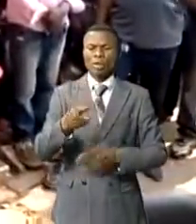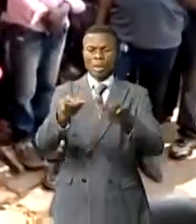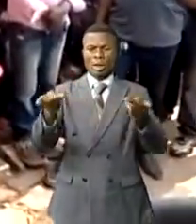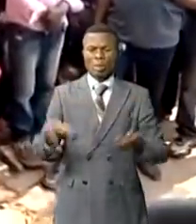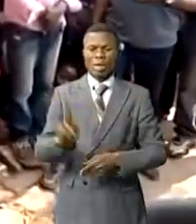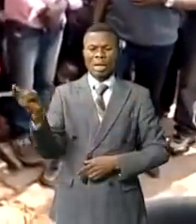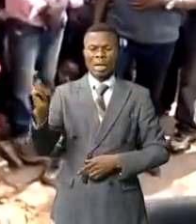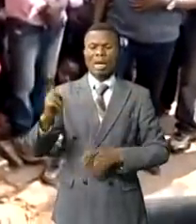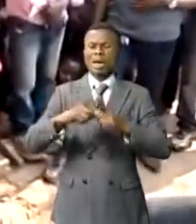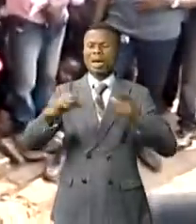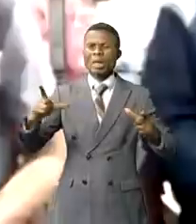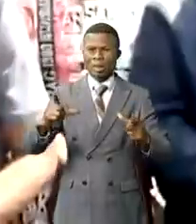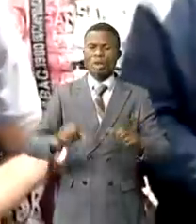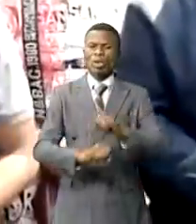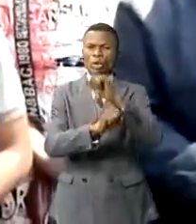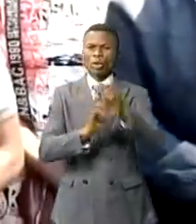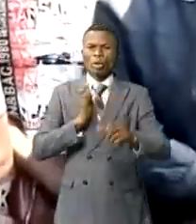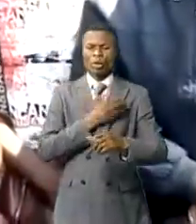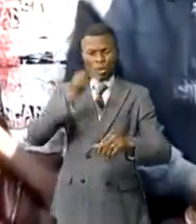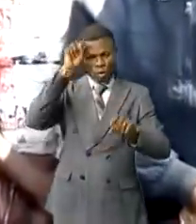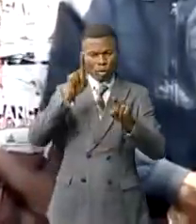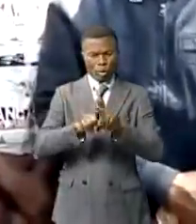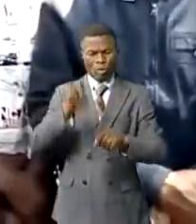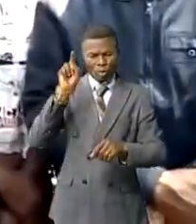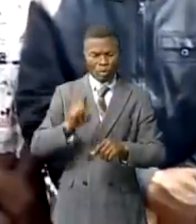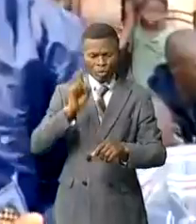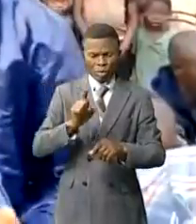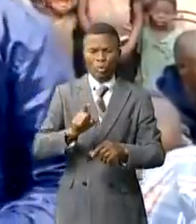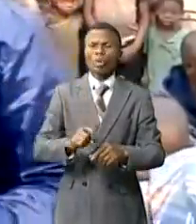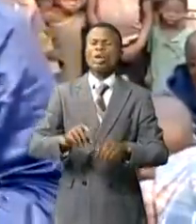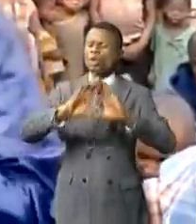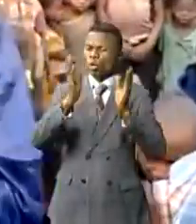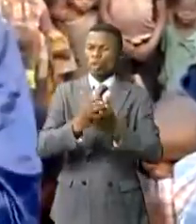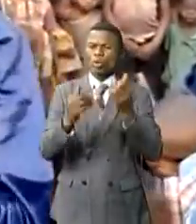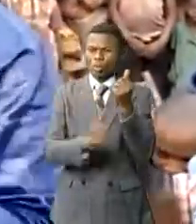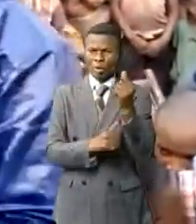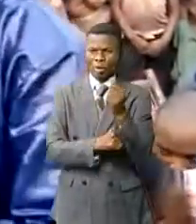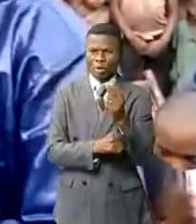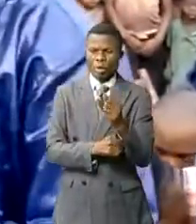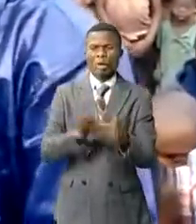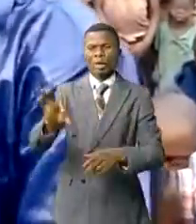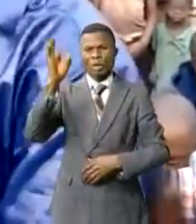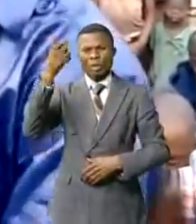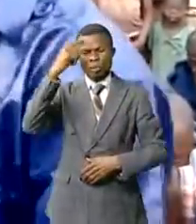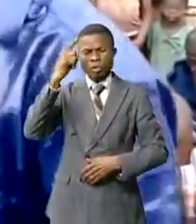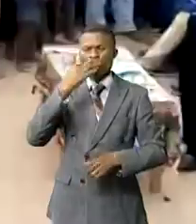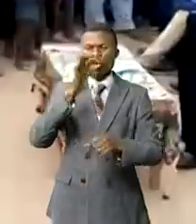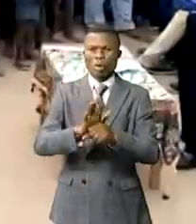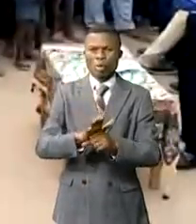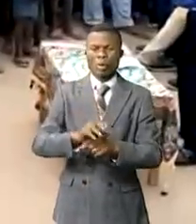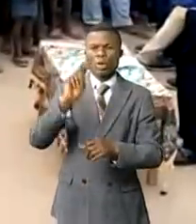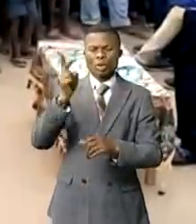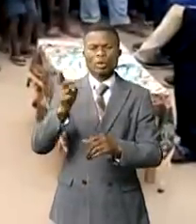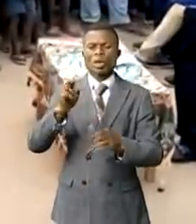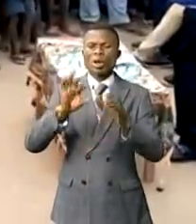Grand Kassai, le soutien à notre propre frère doit être une option unanime et non un choix pour lui rassurer le deuxième